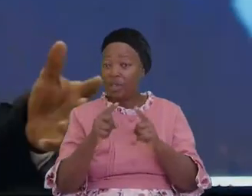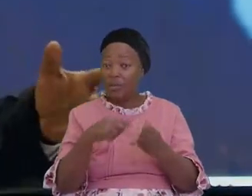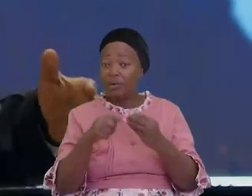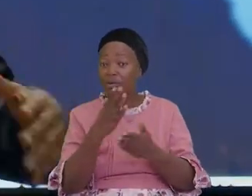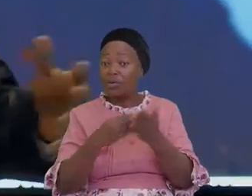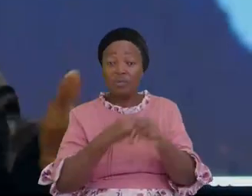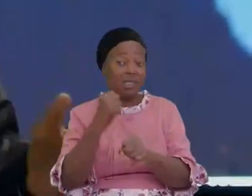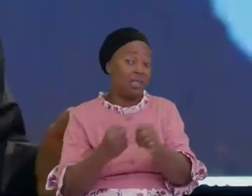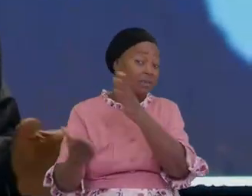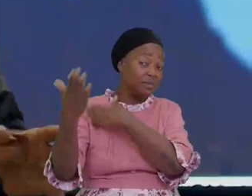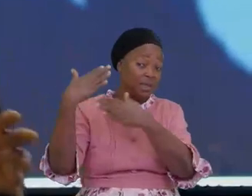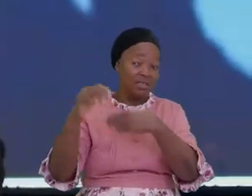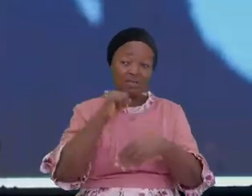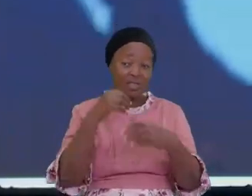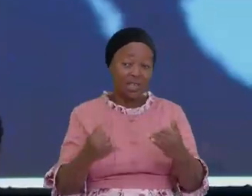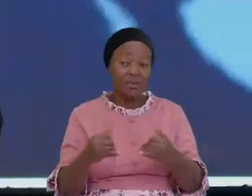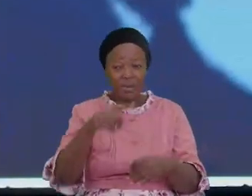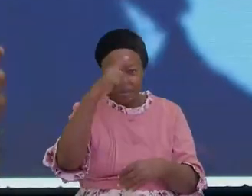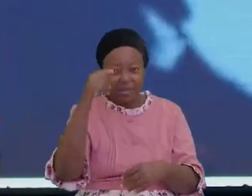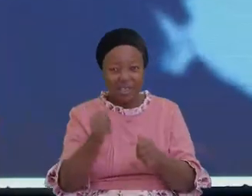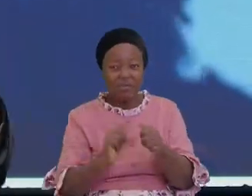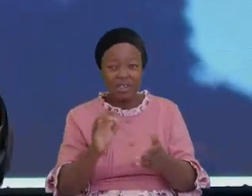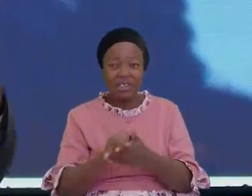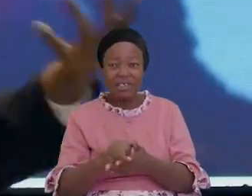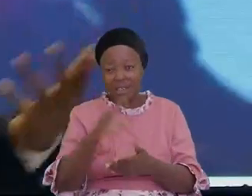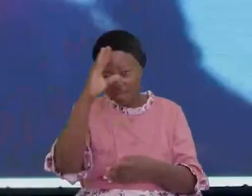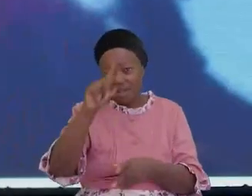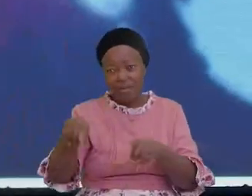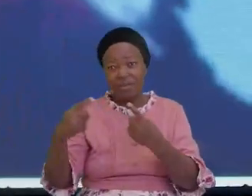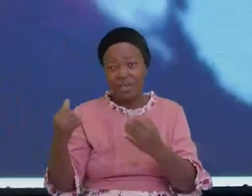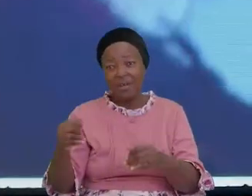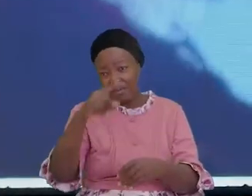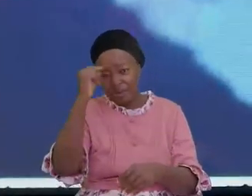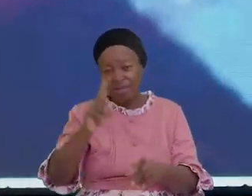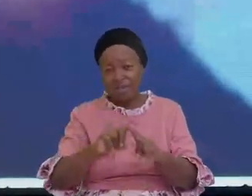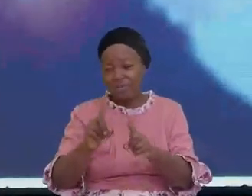il y a quelques années, ce n'est pas maintenant ou partout je vais.